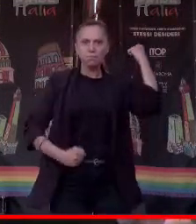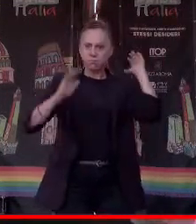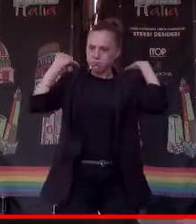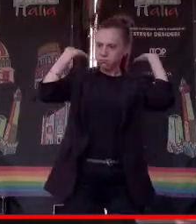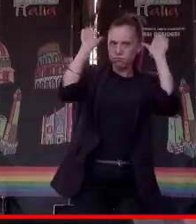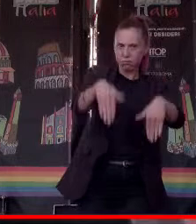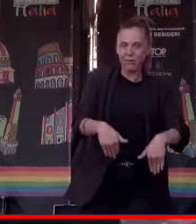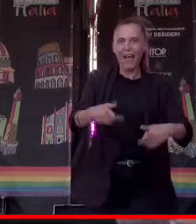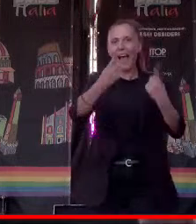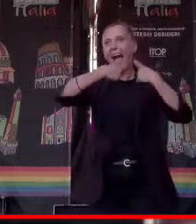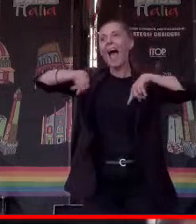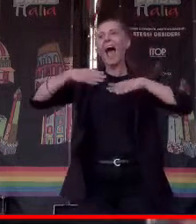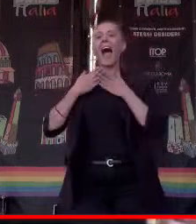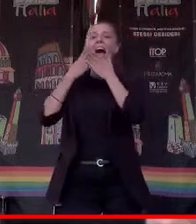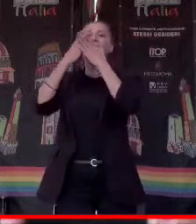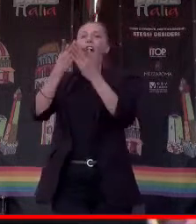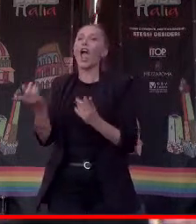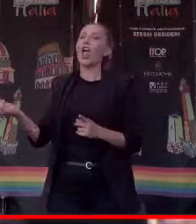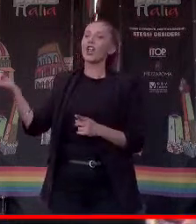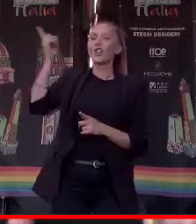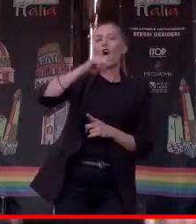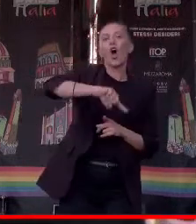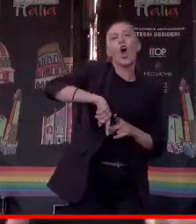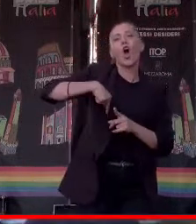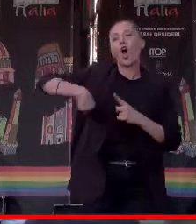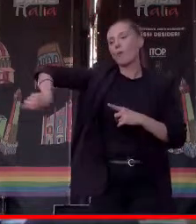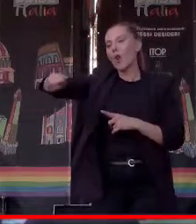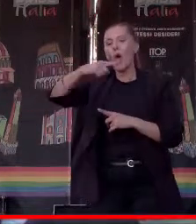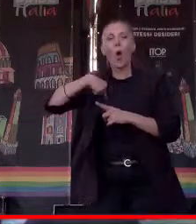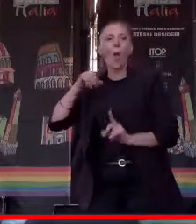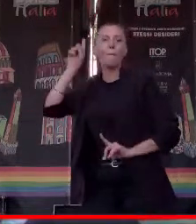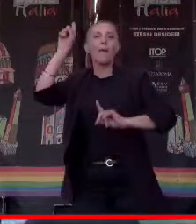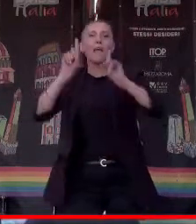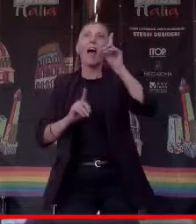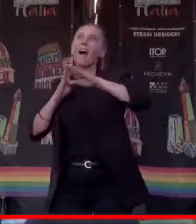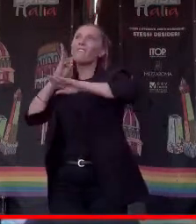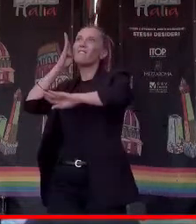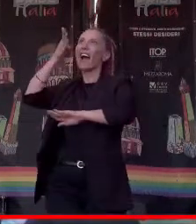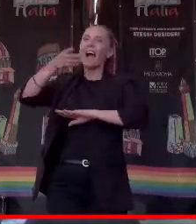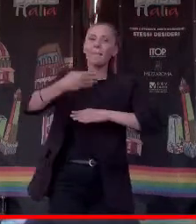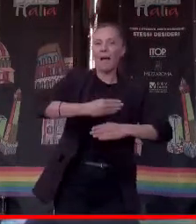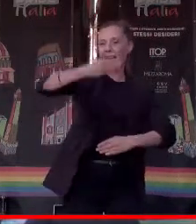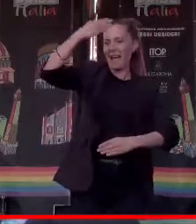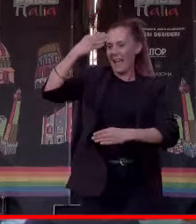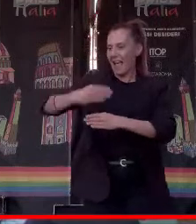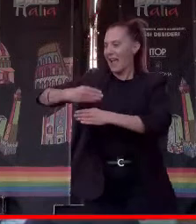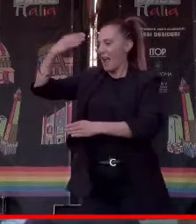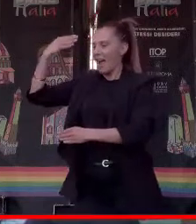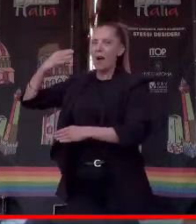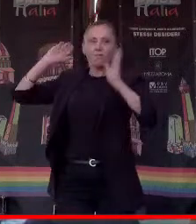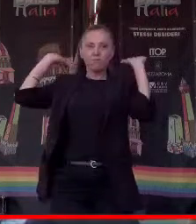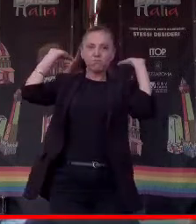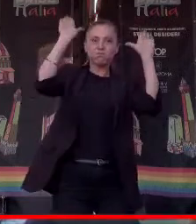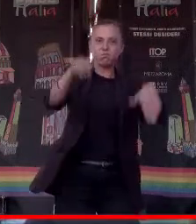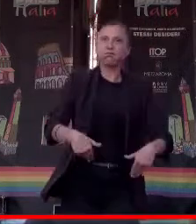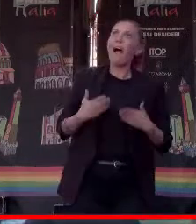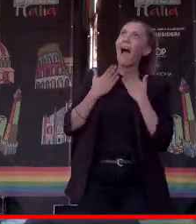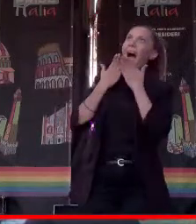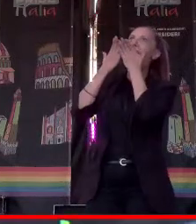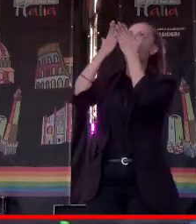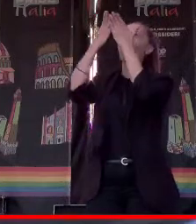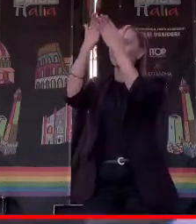mano. E dopo se ne andiamo anche a Milano, pa' batte le barriere da una